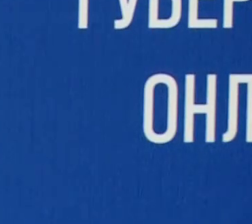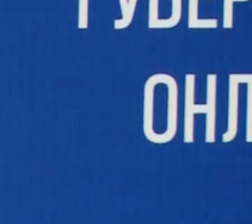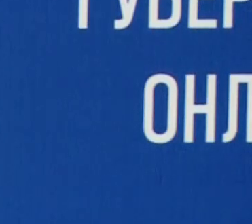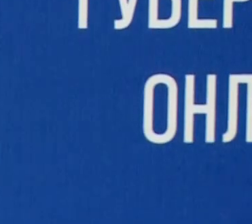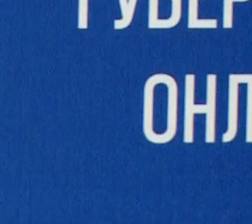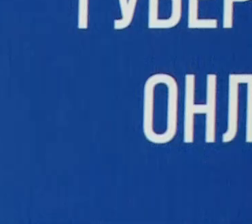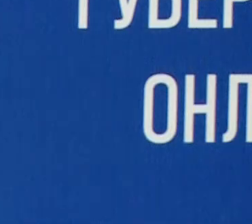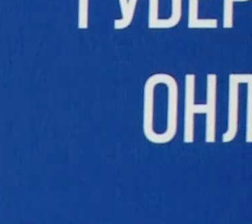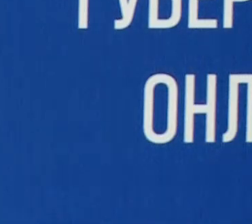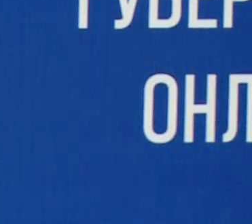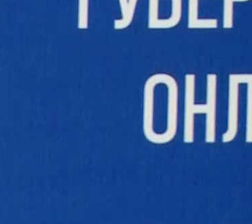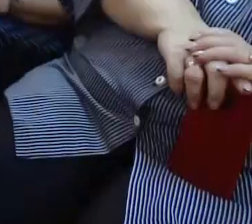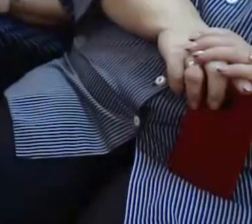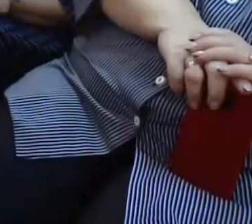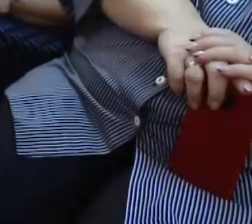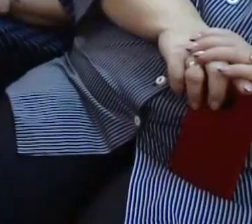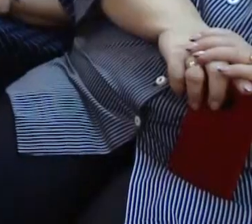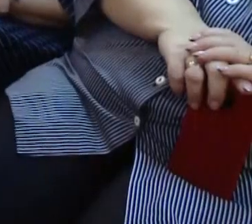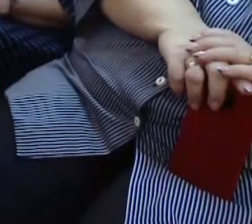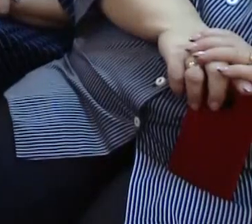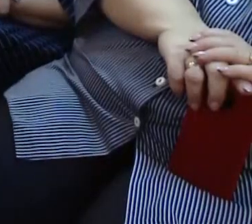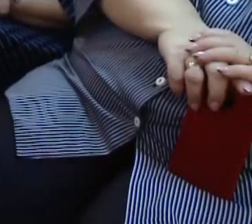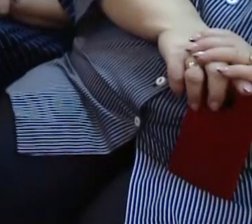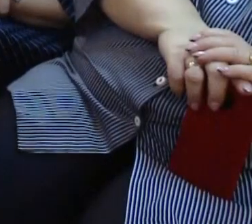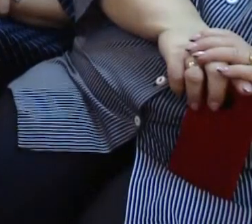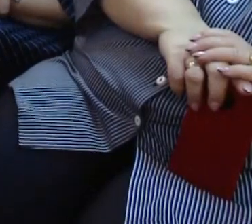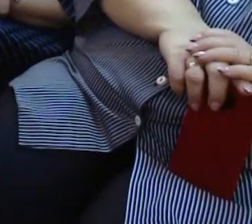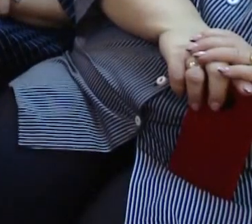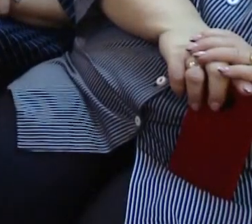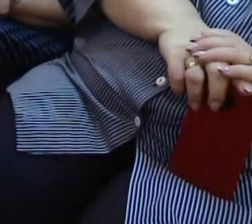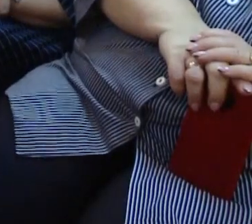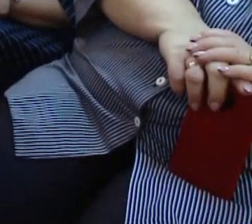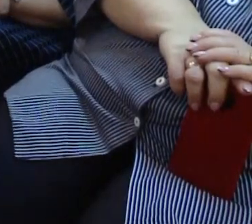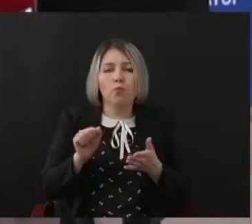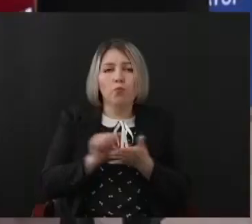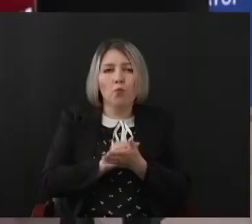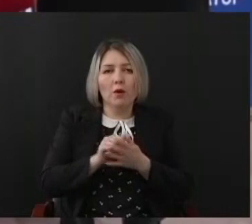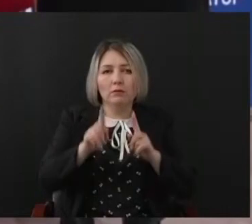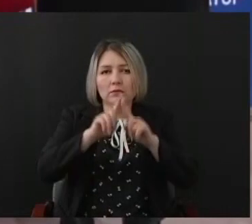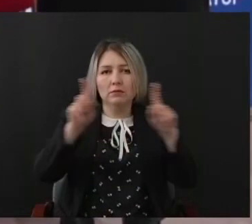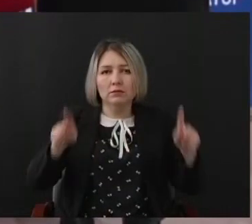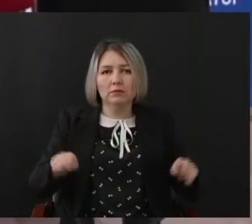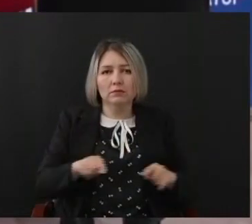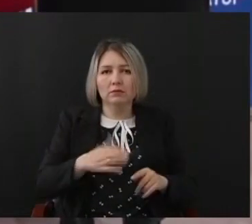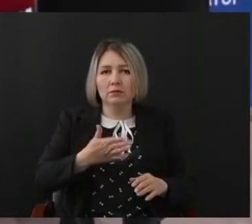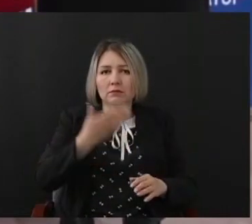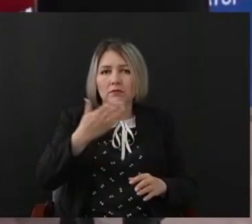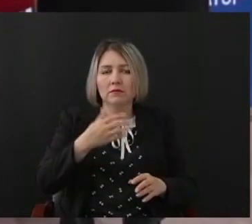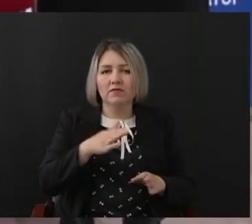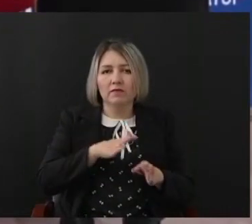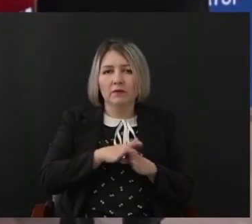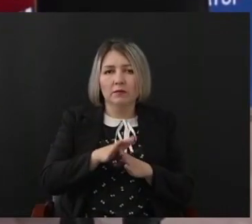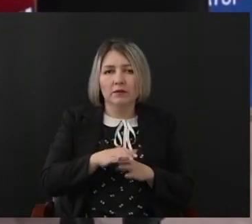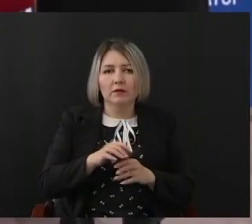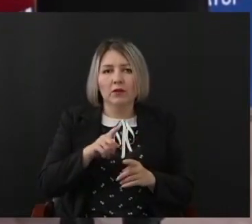мнению губернатора, финансово должен участвовать не только муниципалитет, но и домовладельцы. Она должна быть хорошо разработана, четко